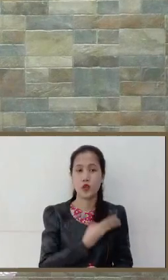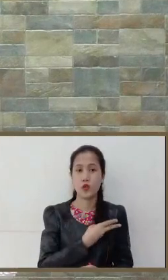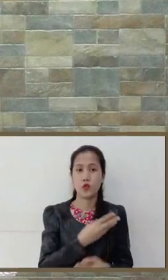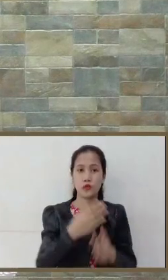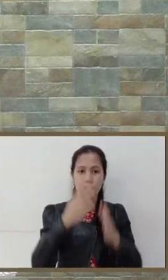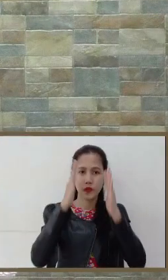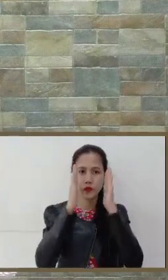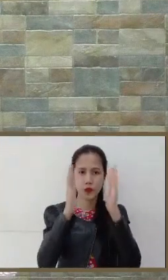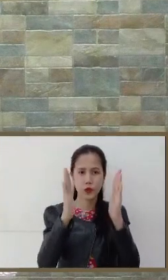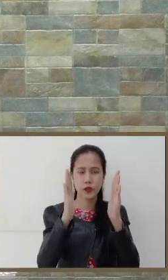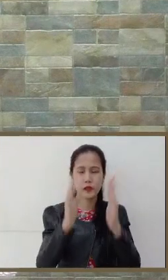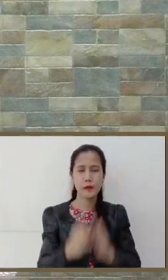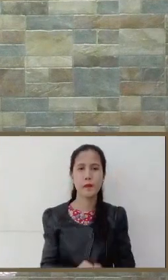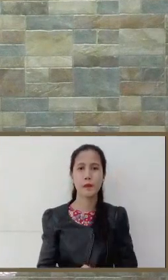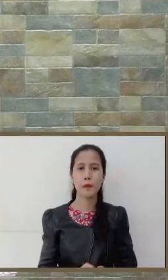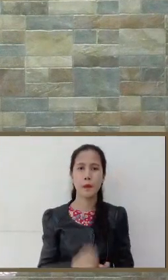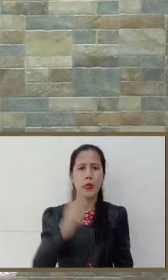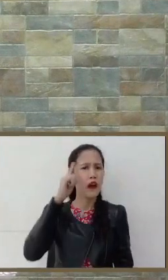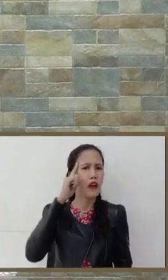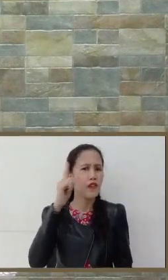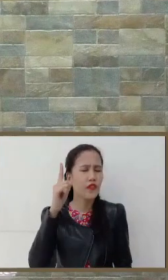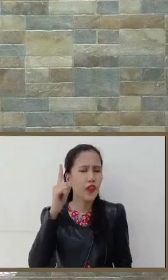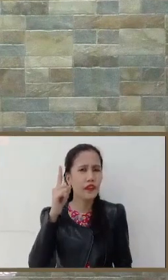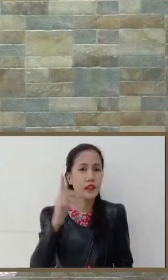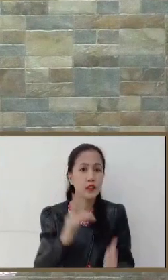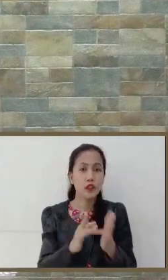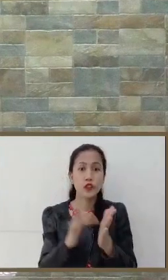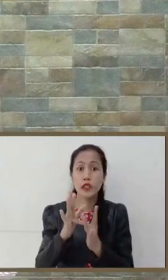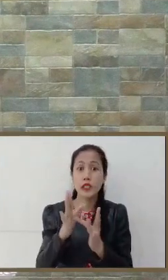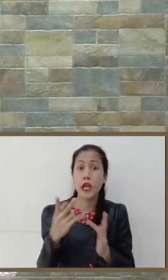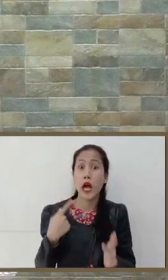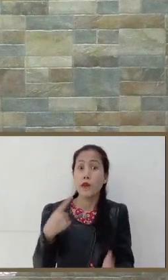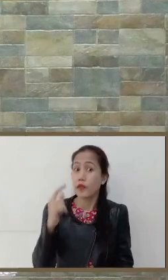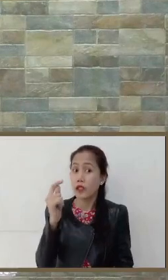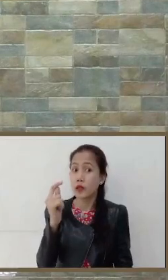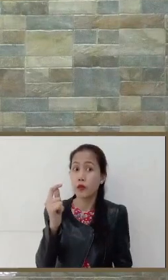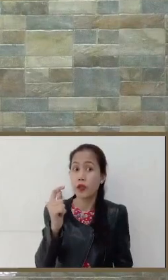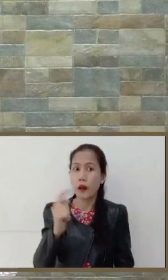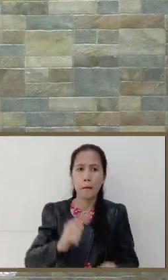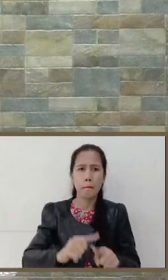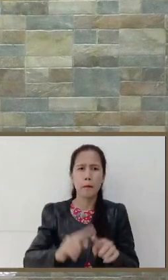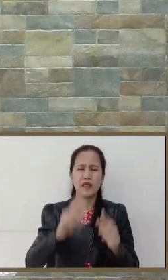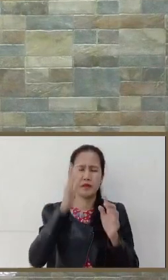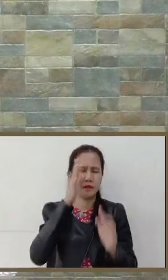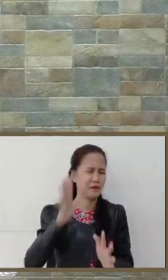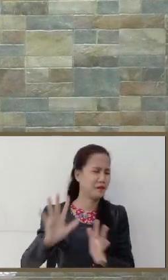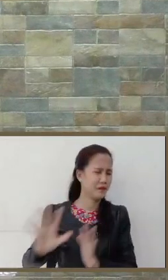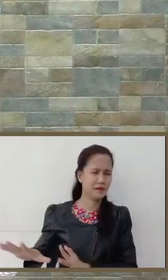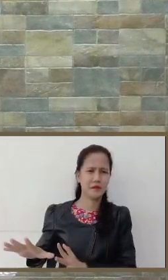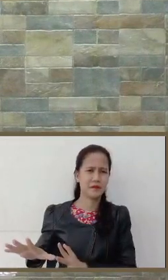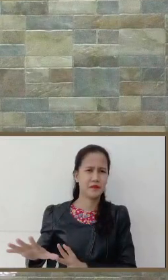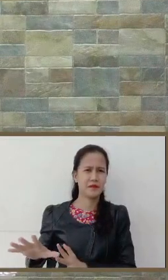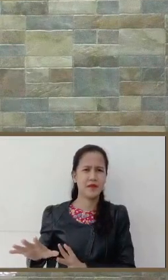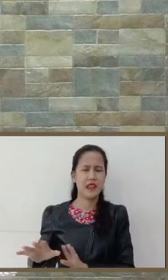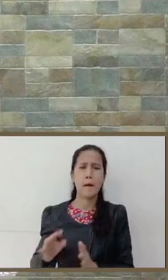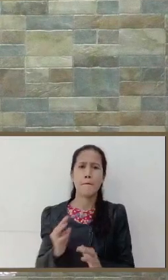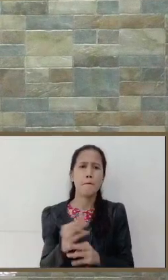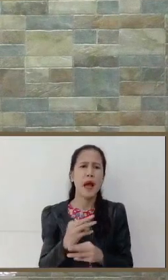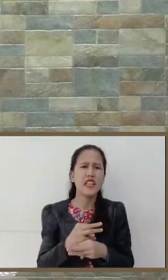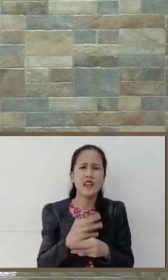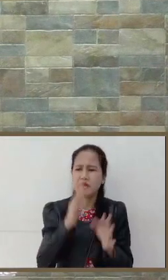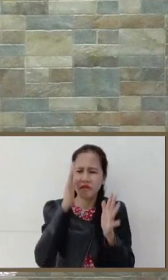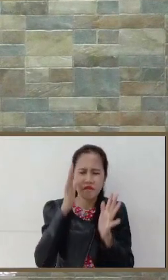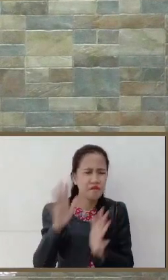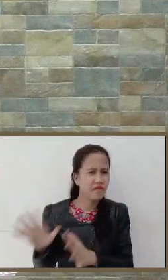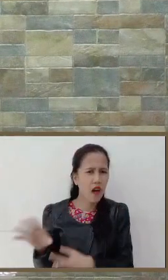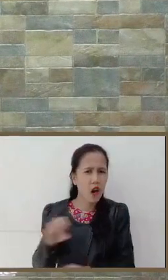kapatid, isipin nyo, ang Panginoon Jesucristo, meron siyang reputasyon, but He made Himself of no reputation. Amen. He made Himself of no